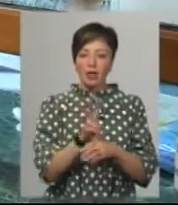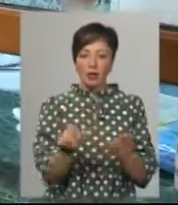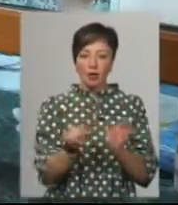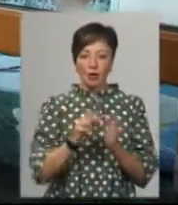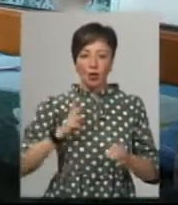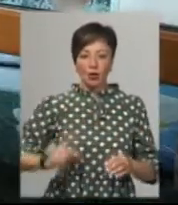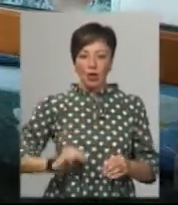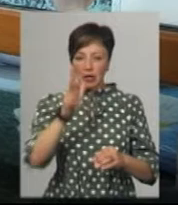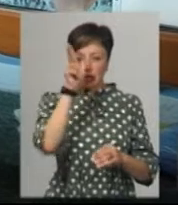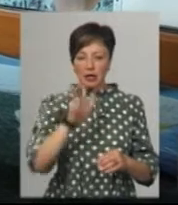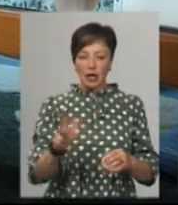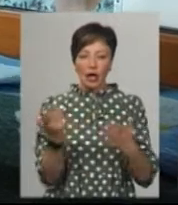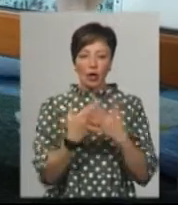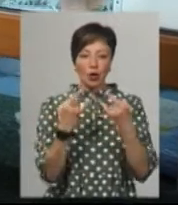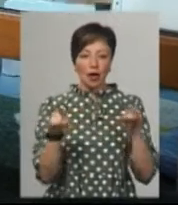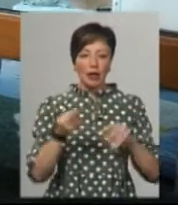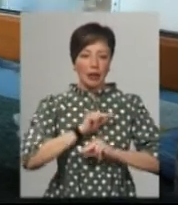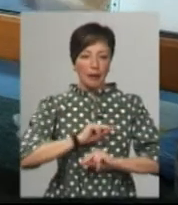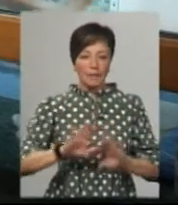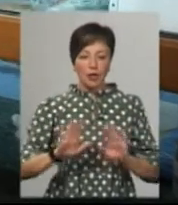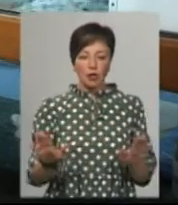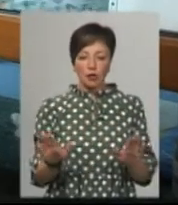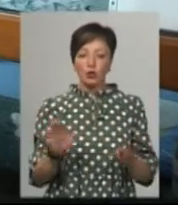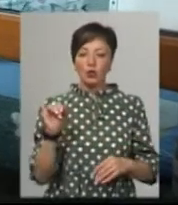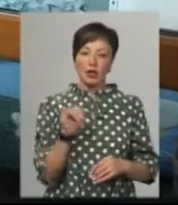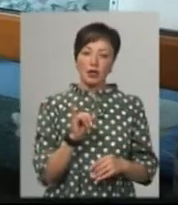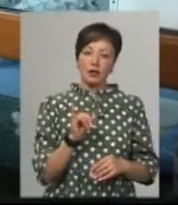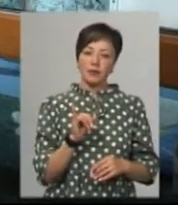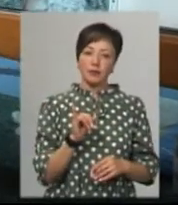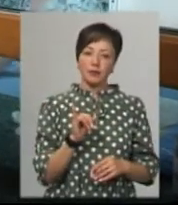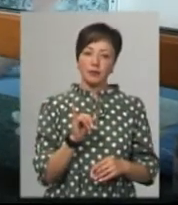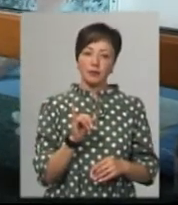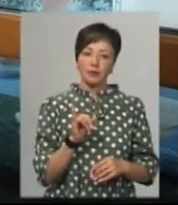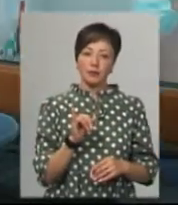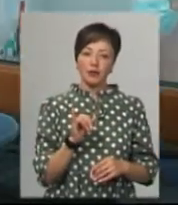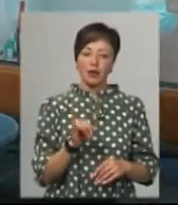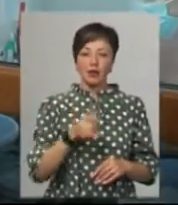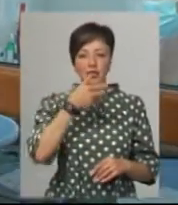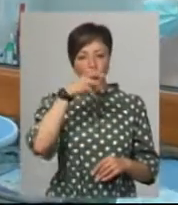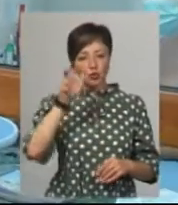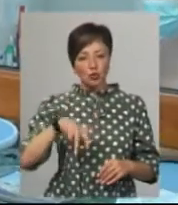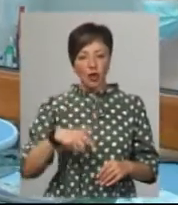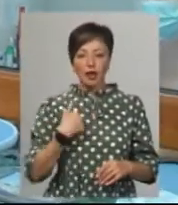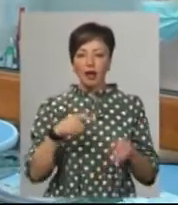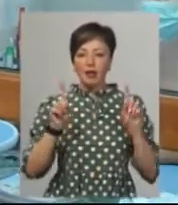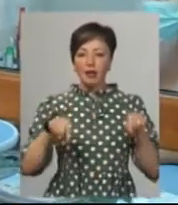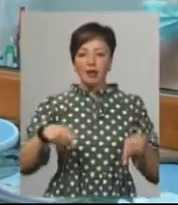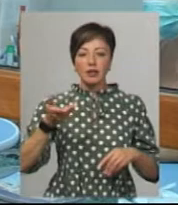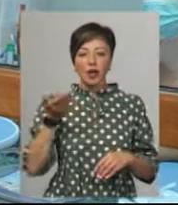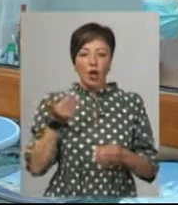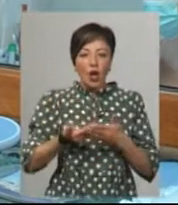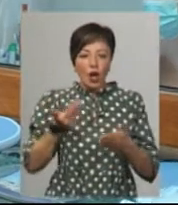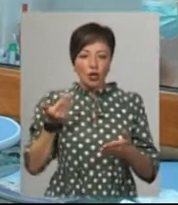Вже 3 місяці кінотеатри не працюють, і ми вже дуже заскучали. Я навіть раніше прийшов,